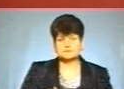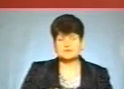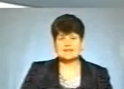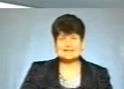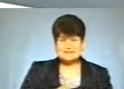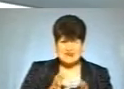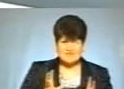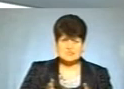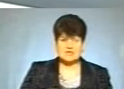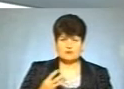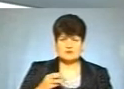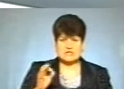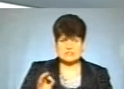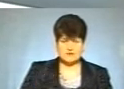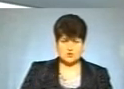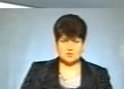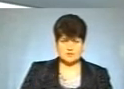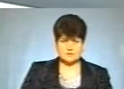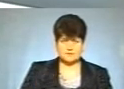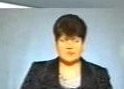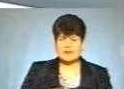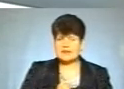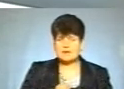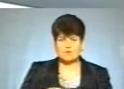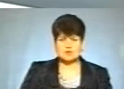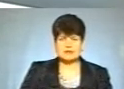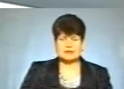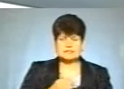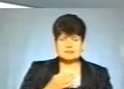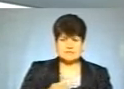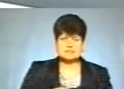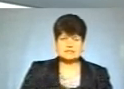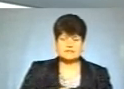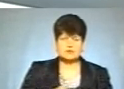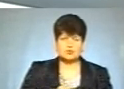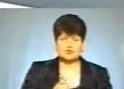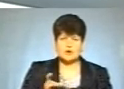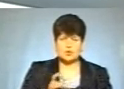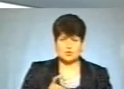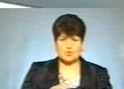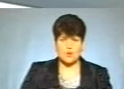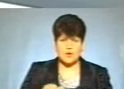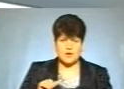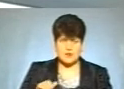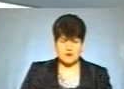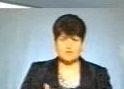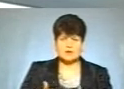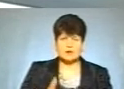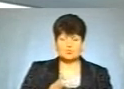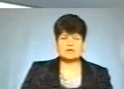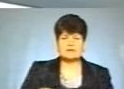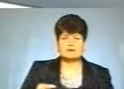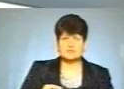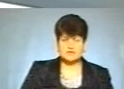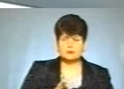в загальному 30% не можна так сказати, тому що це залежить від кожного району окремо, так? І яке буде навантаження, воно